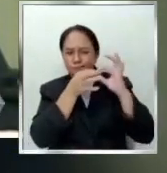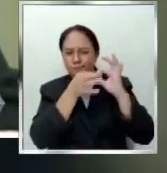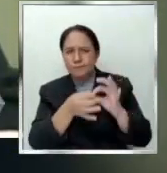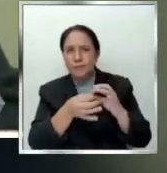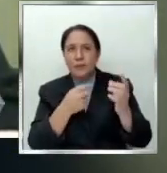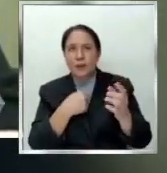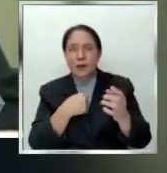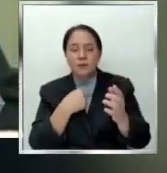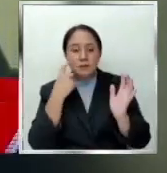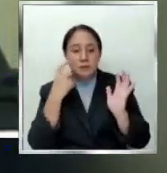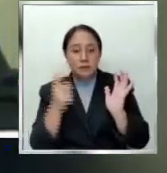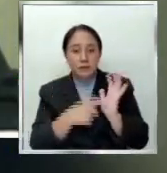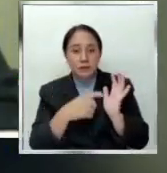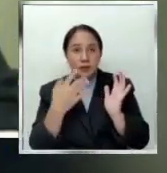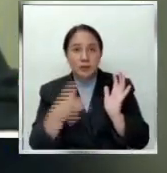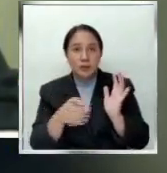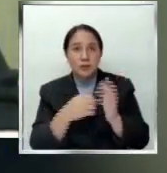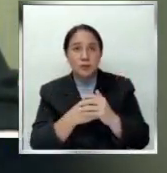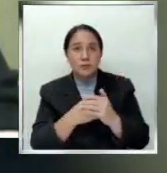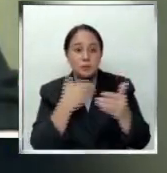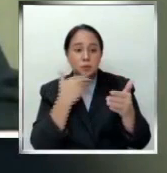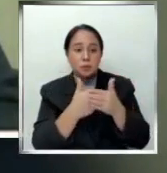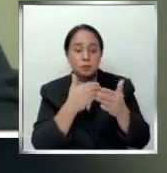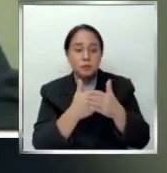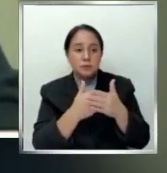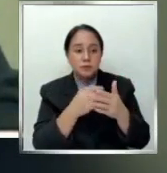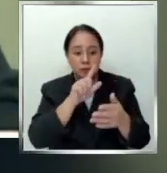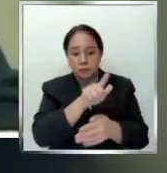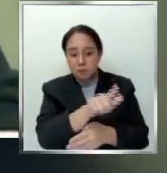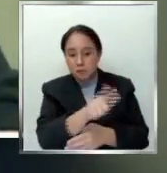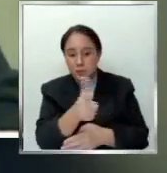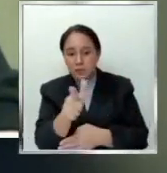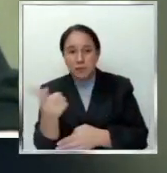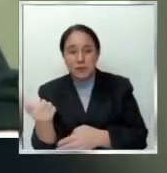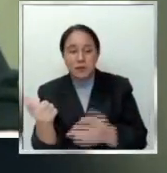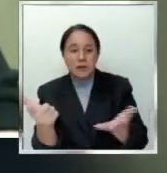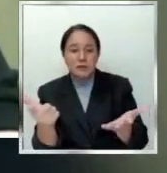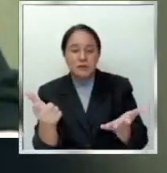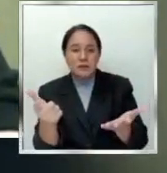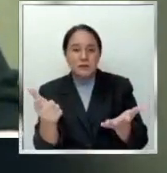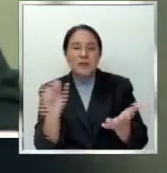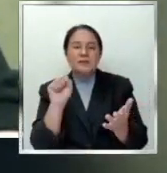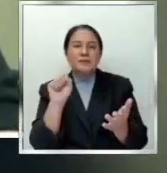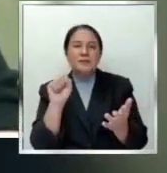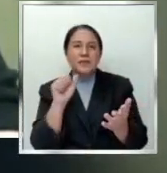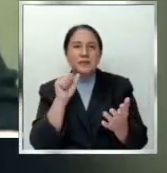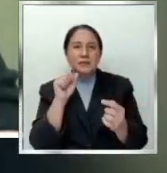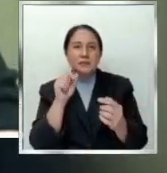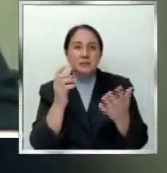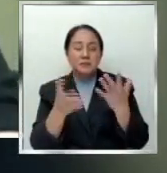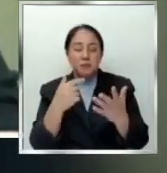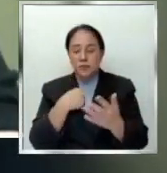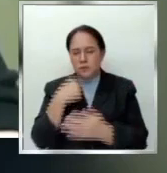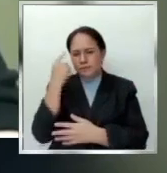identified and yung closeness no ng incidents, of course hindi naman hindi rin maaalis sa amin